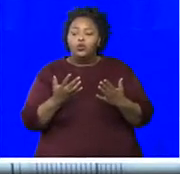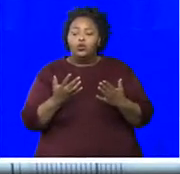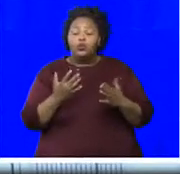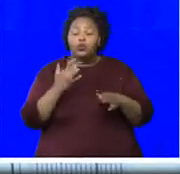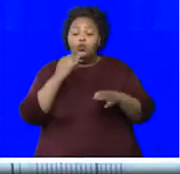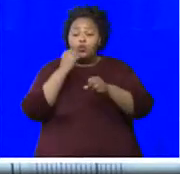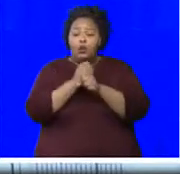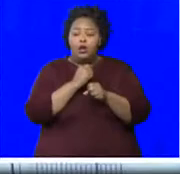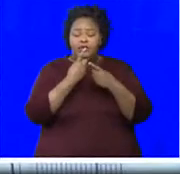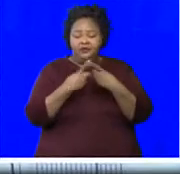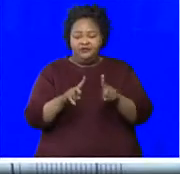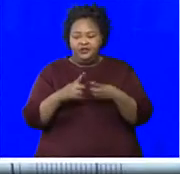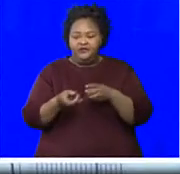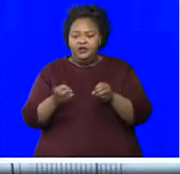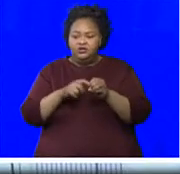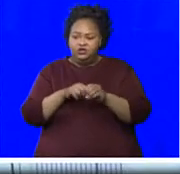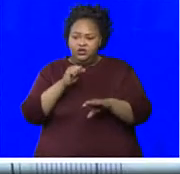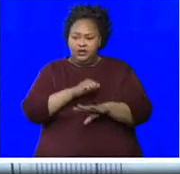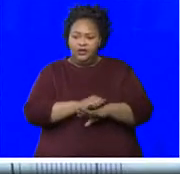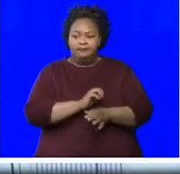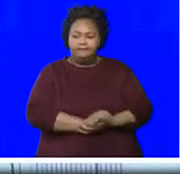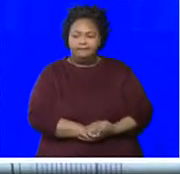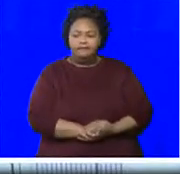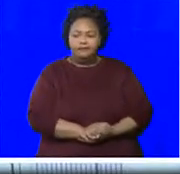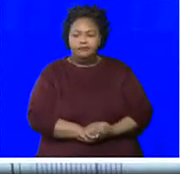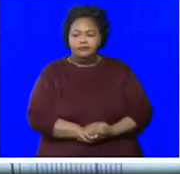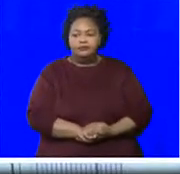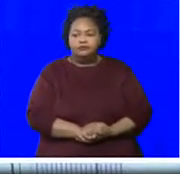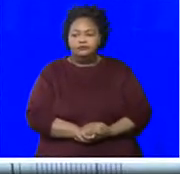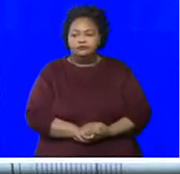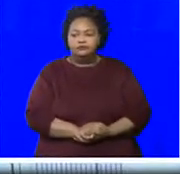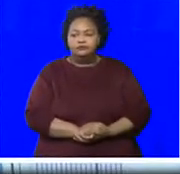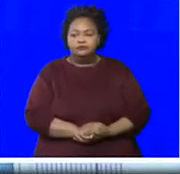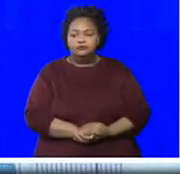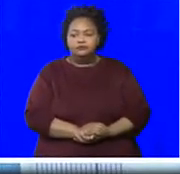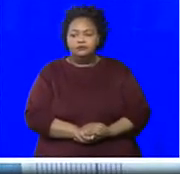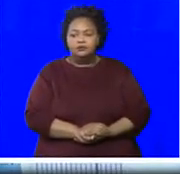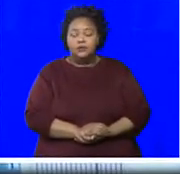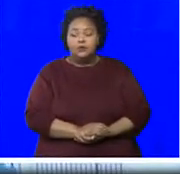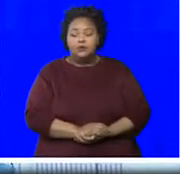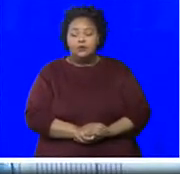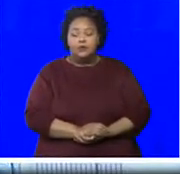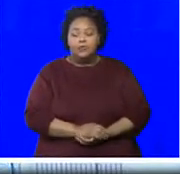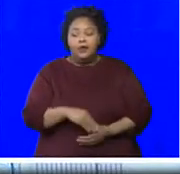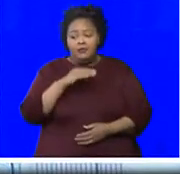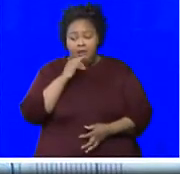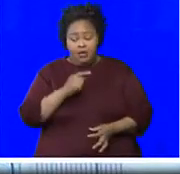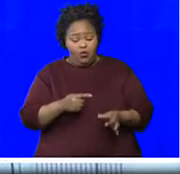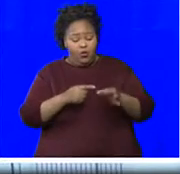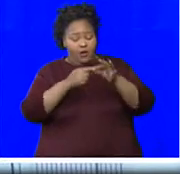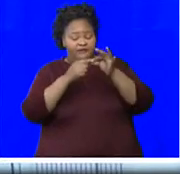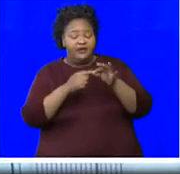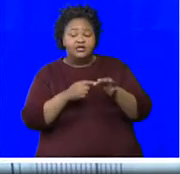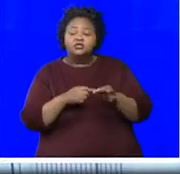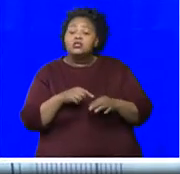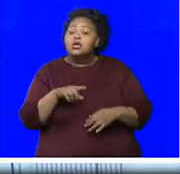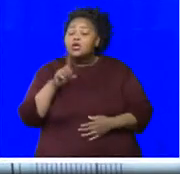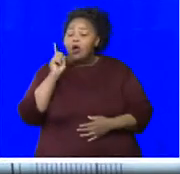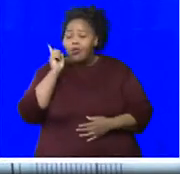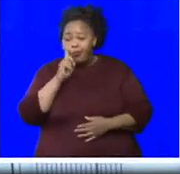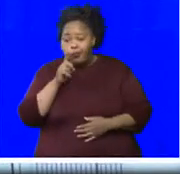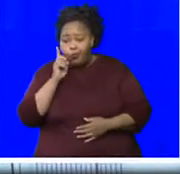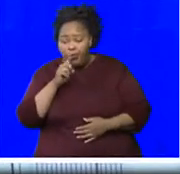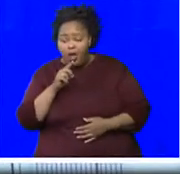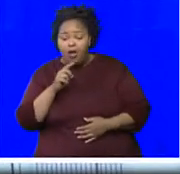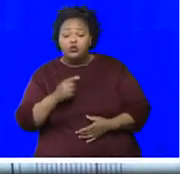le framework le qualification yakhona inetisindwa takhona bese kuyabukwa ke ukuthi lokho kuyalunga endlapha sibalekela